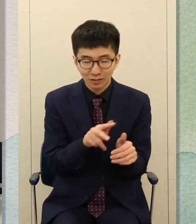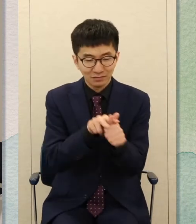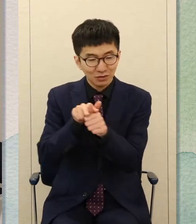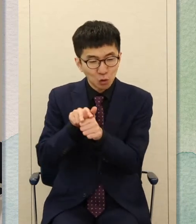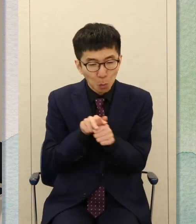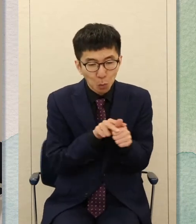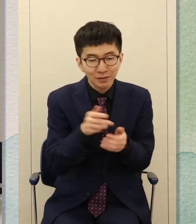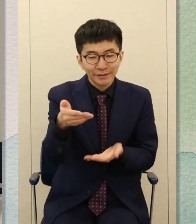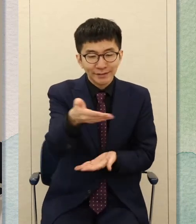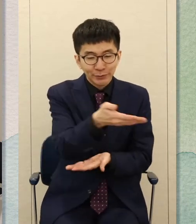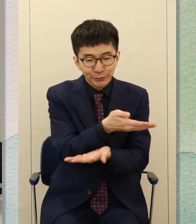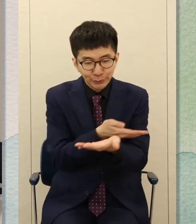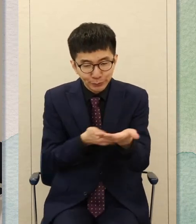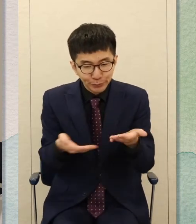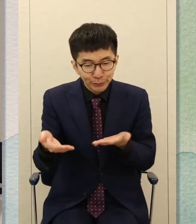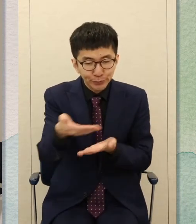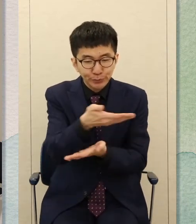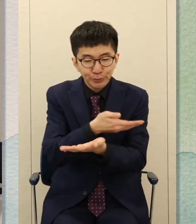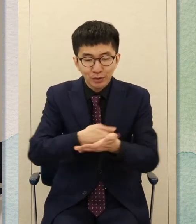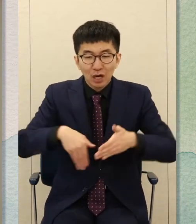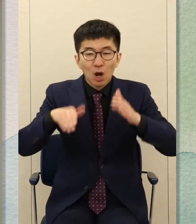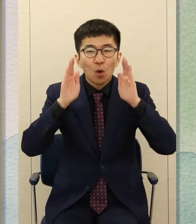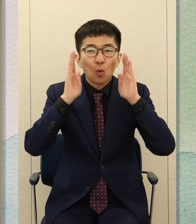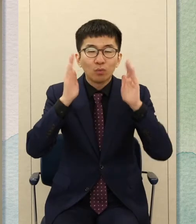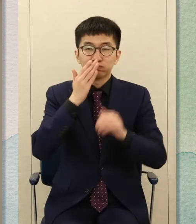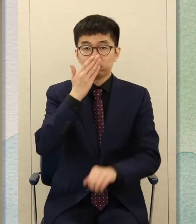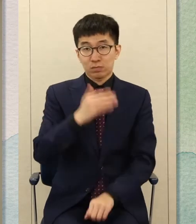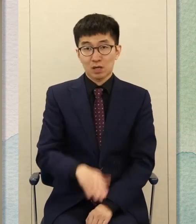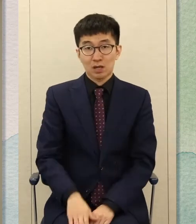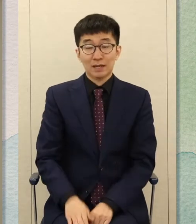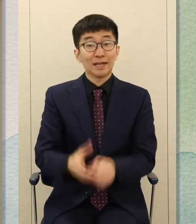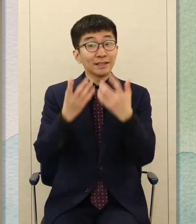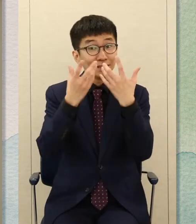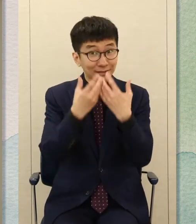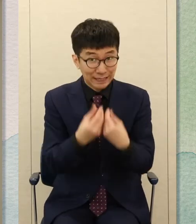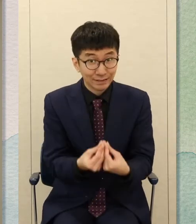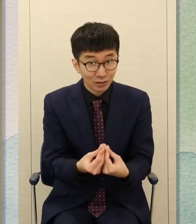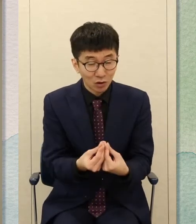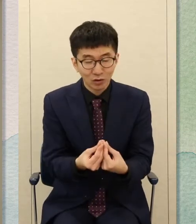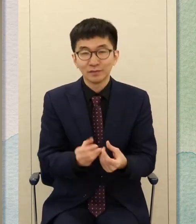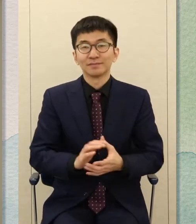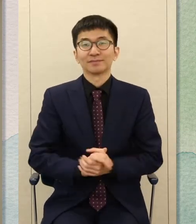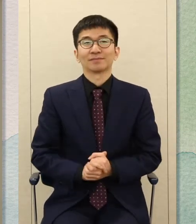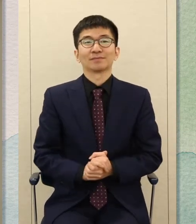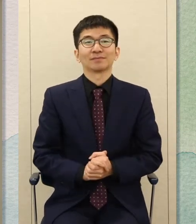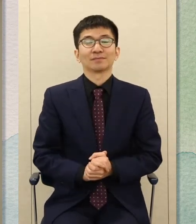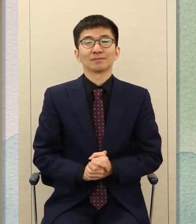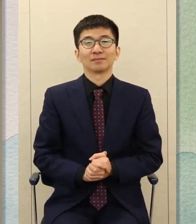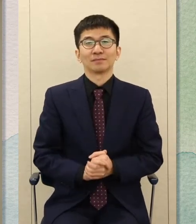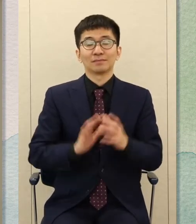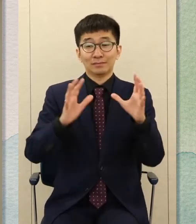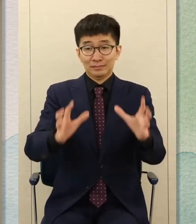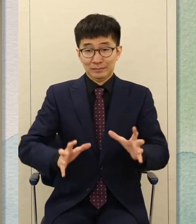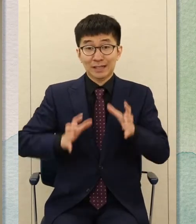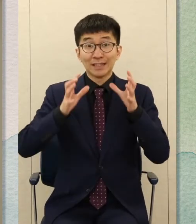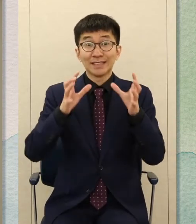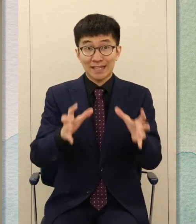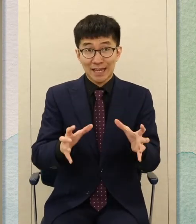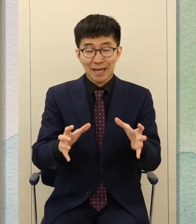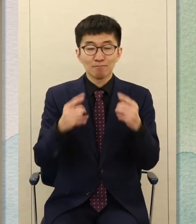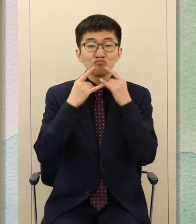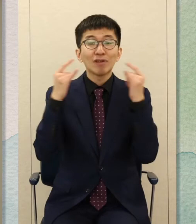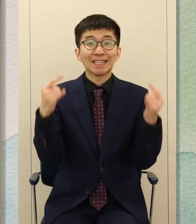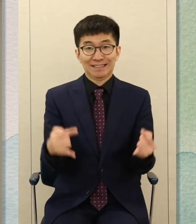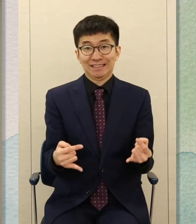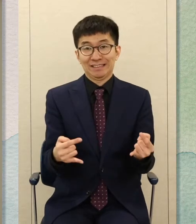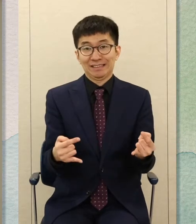정보를 학습하는 경우가 많이 있어요. 가령 이제 세계 프랑스